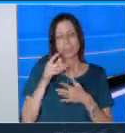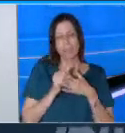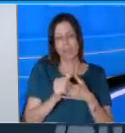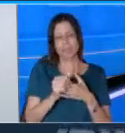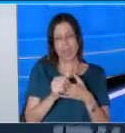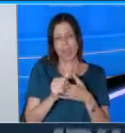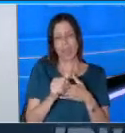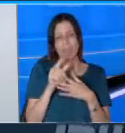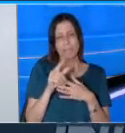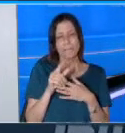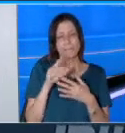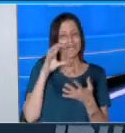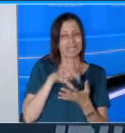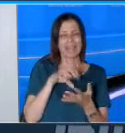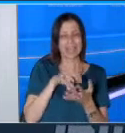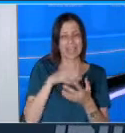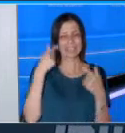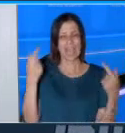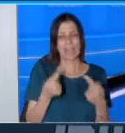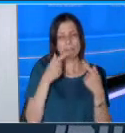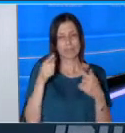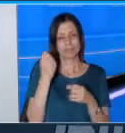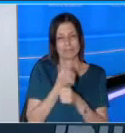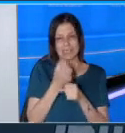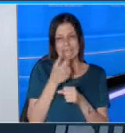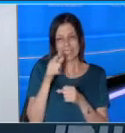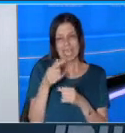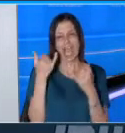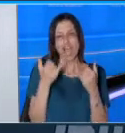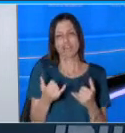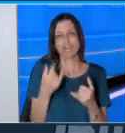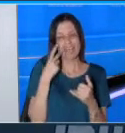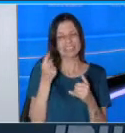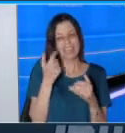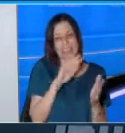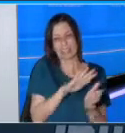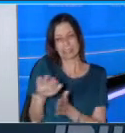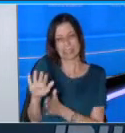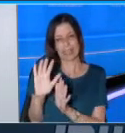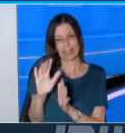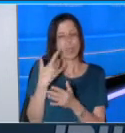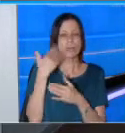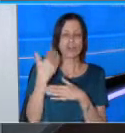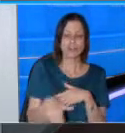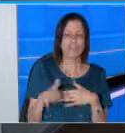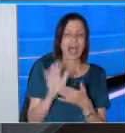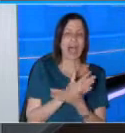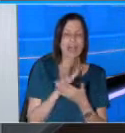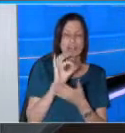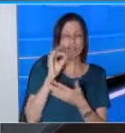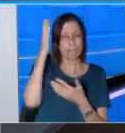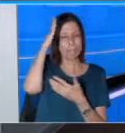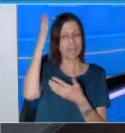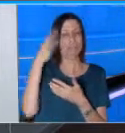ימים, בלב ליבו של האימות הזה, של המבצע הזה, עכשיו נדמה שהיא קצת נדחקת הצידה. בסוף ההחלטה היא שנפתלי בנט, שאנחנו רואים